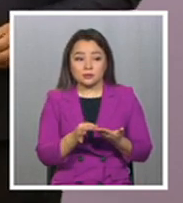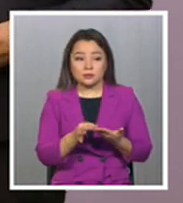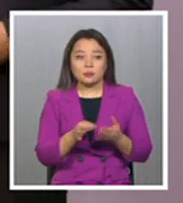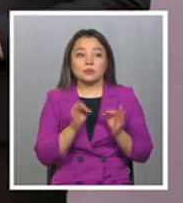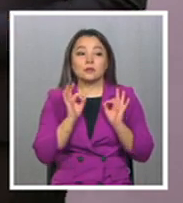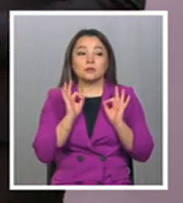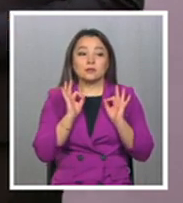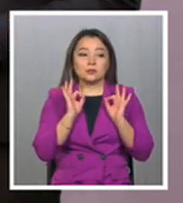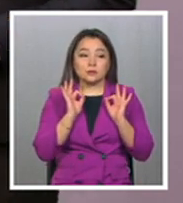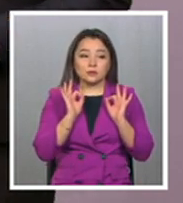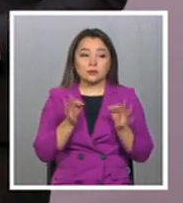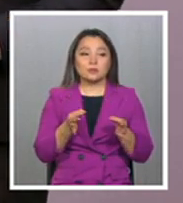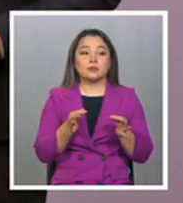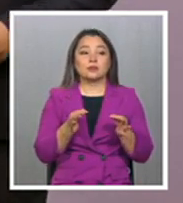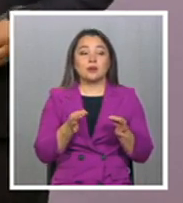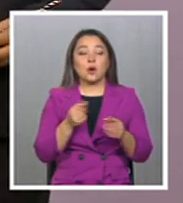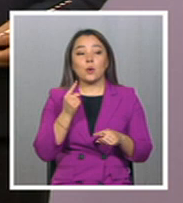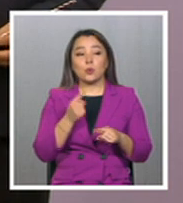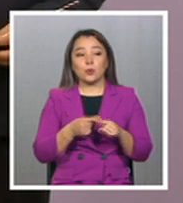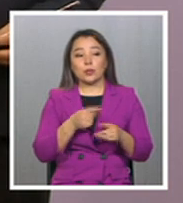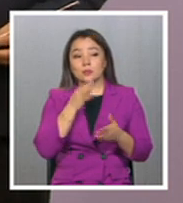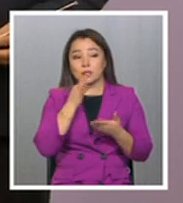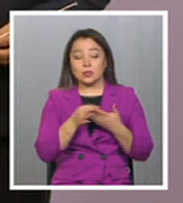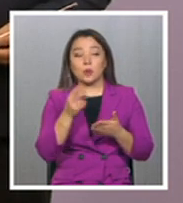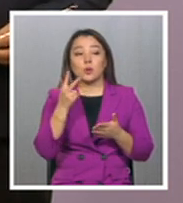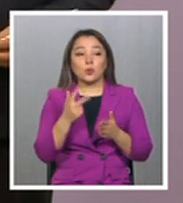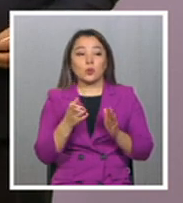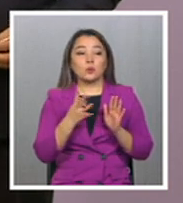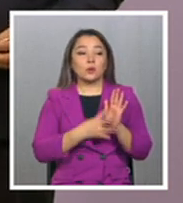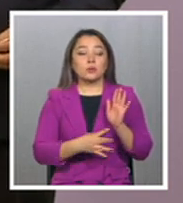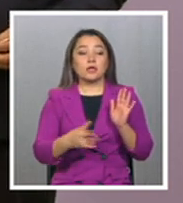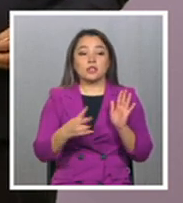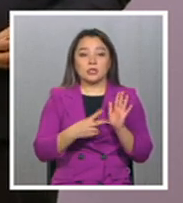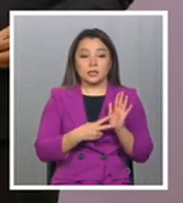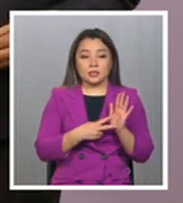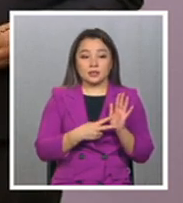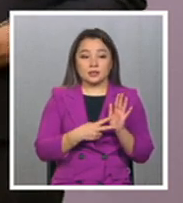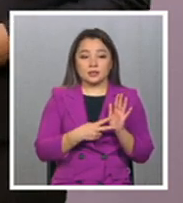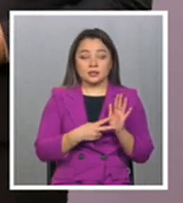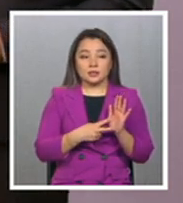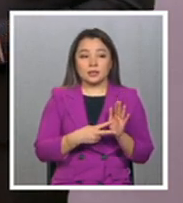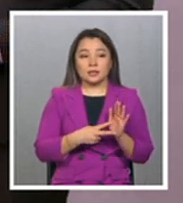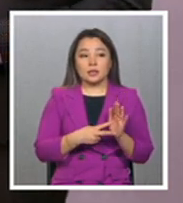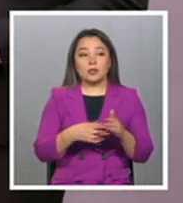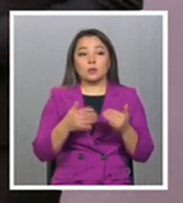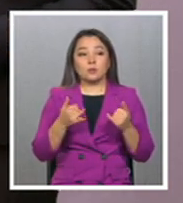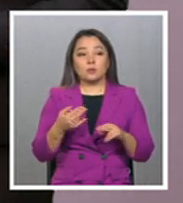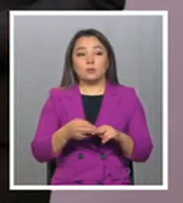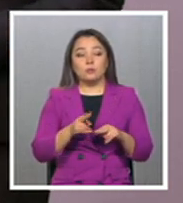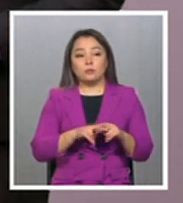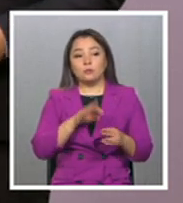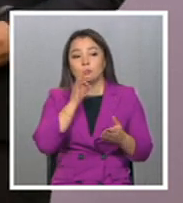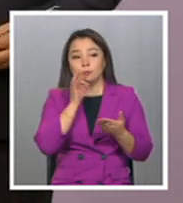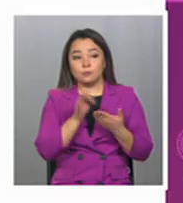Дұрыс айтасыңдар, қосындының мәні 397-ге тең. Демек, бұл өрнектің